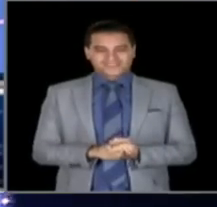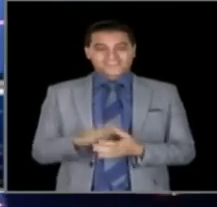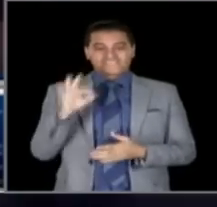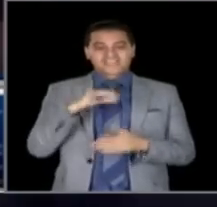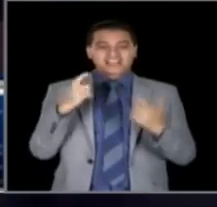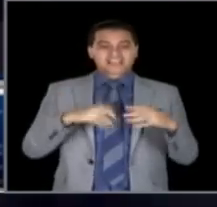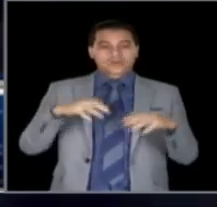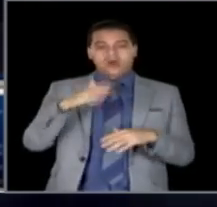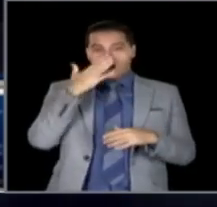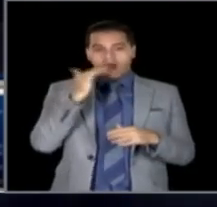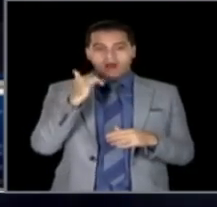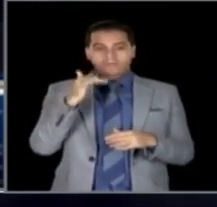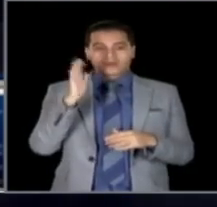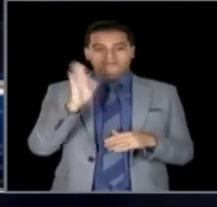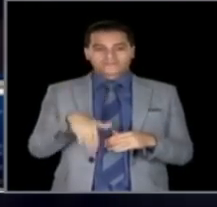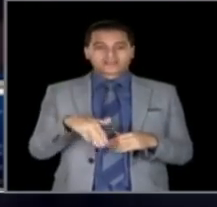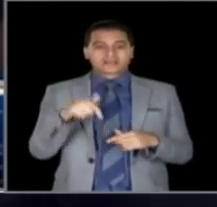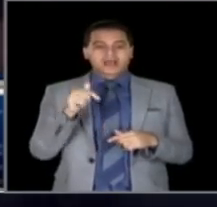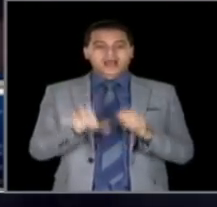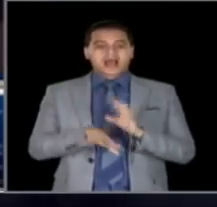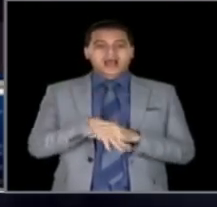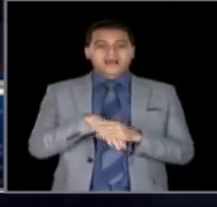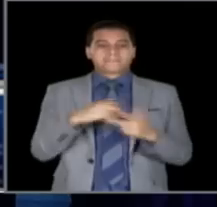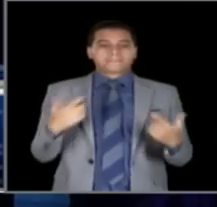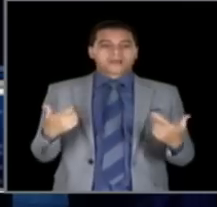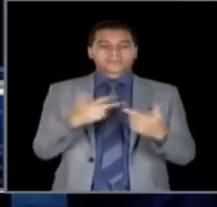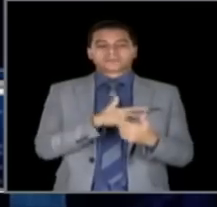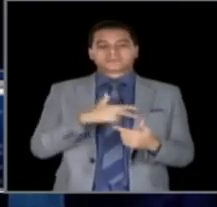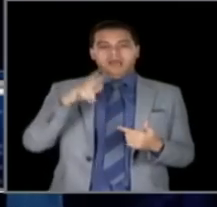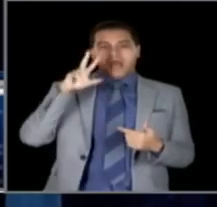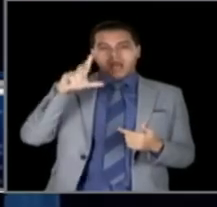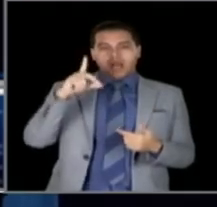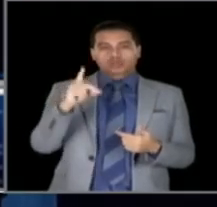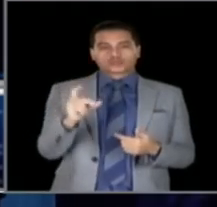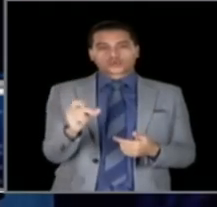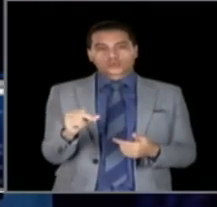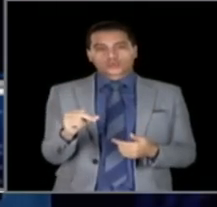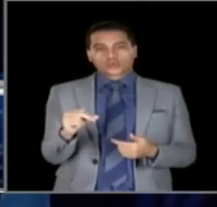في أي دولة عربية وقعت معركة اللاترون عام